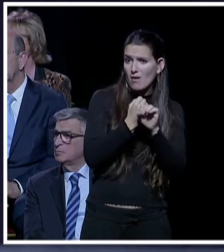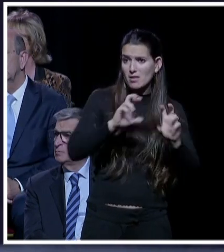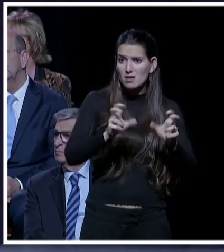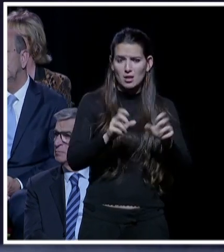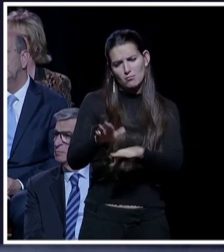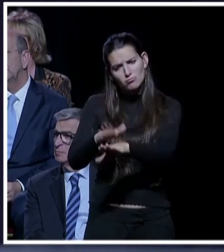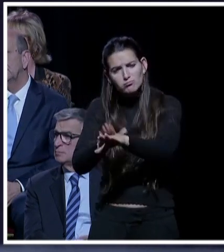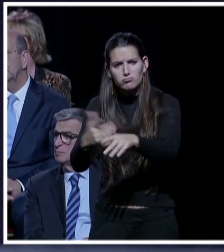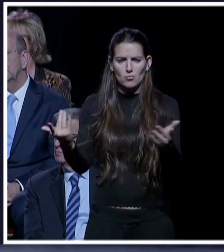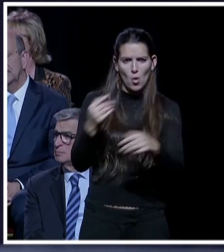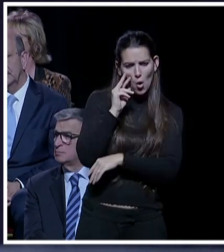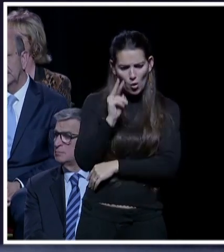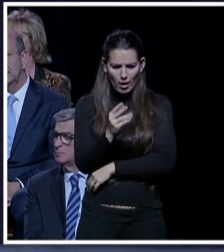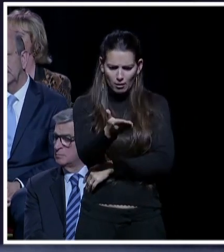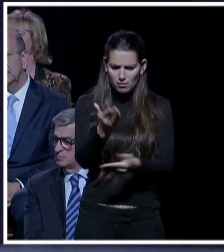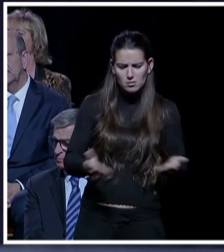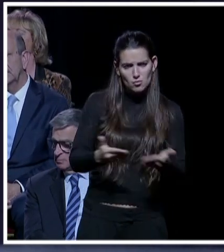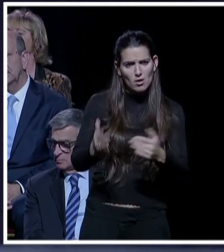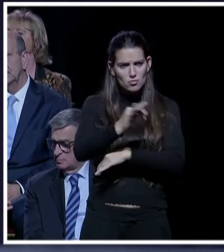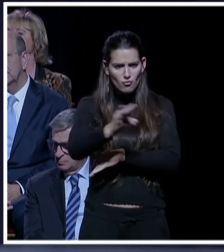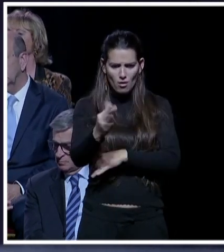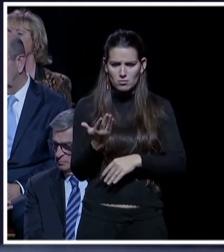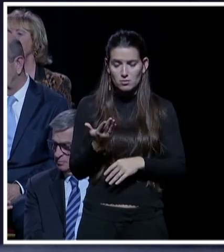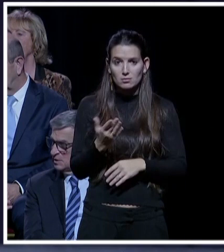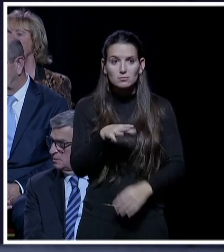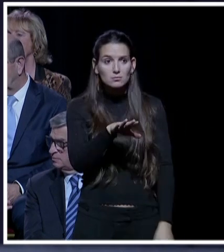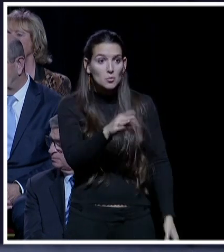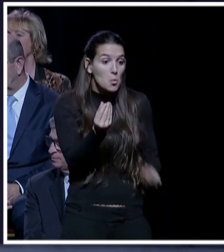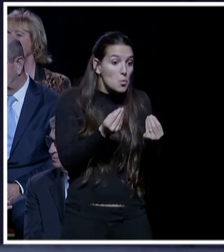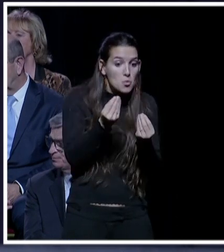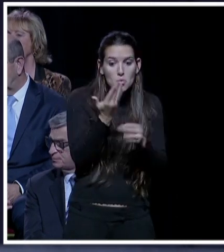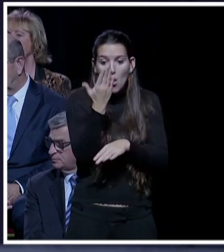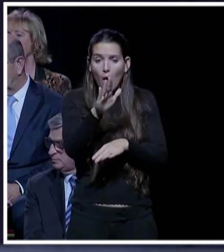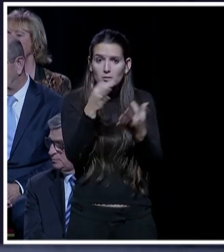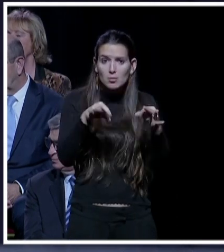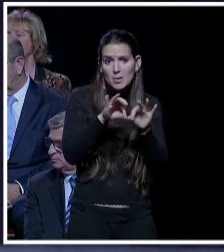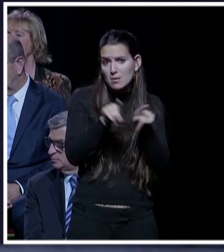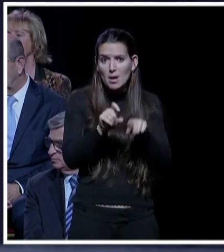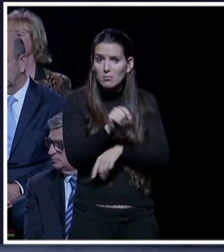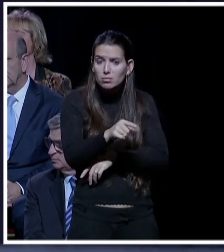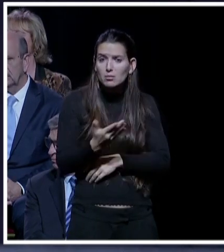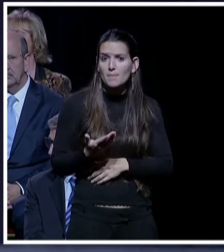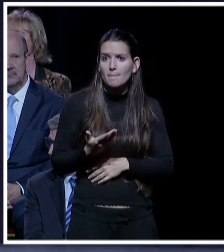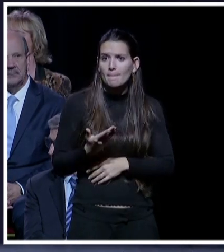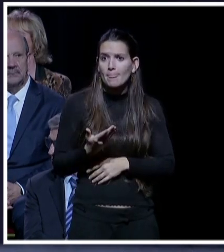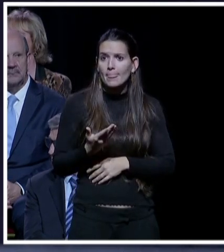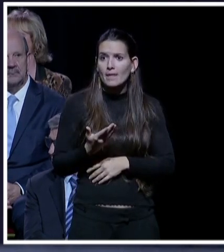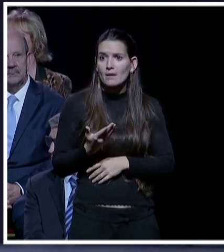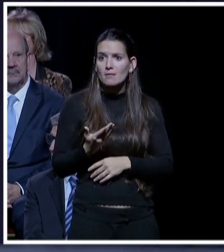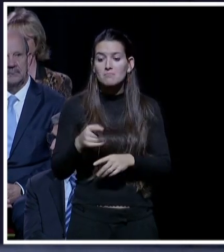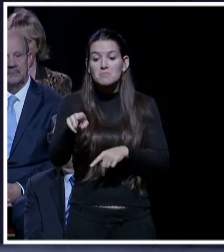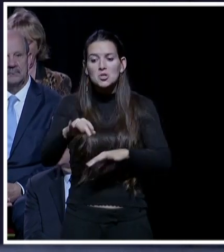Rendez-vous compte où nous en sommes arrivés. Dans quel autre pays voit-on cela? Et comment pouvons-nous attendre de ces